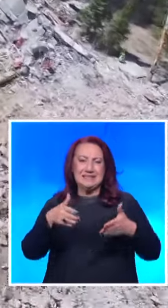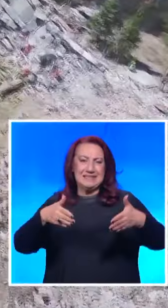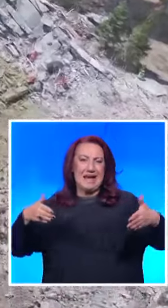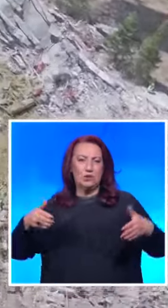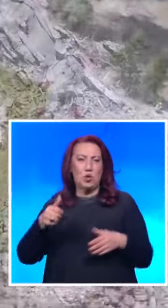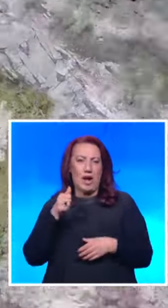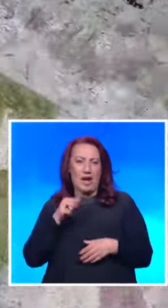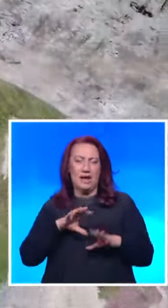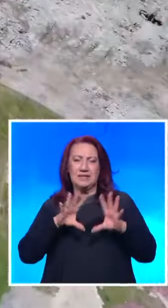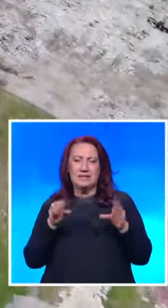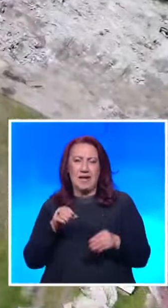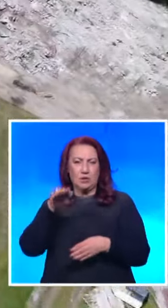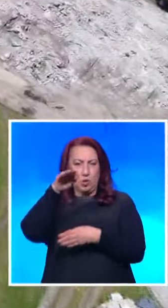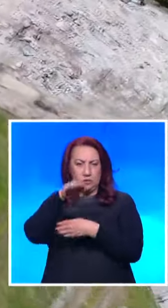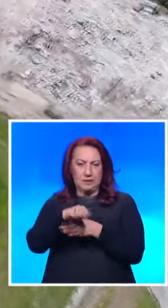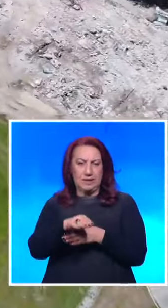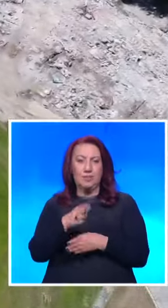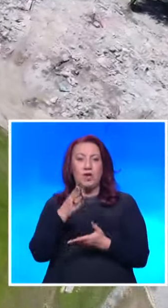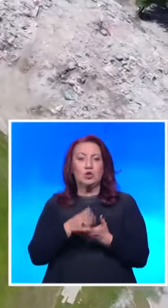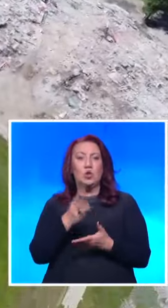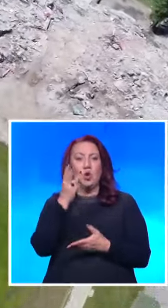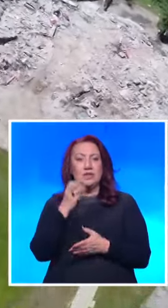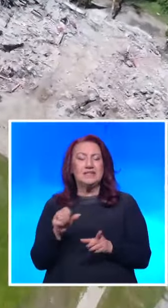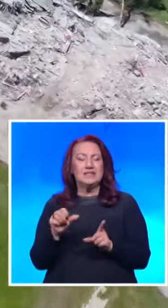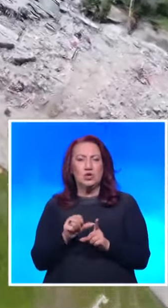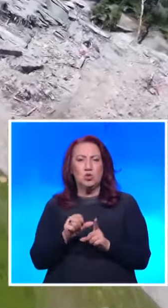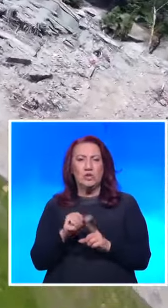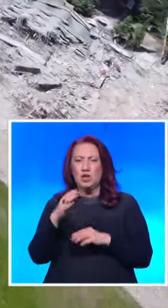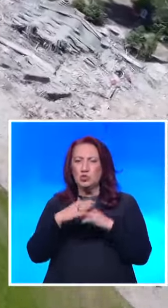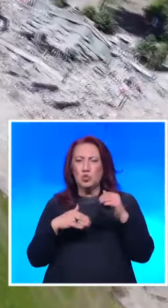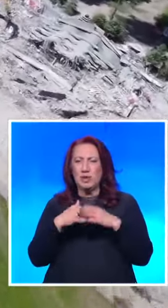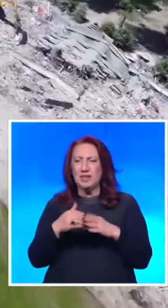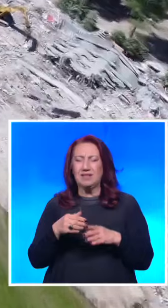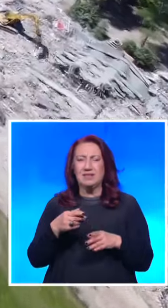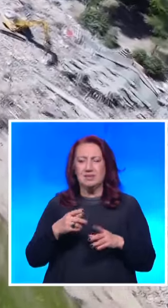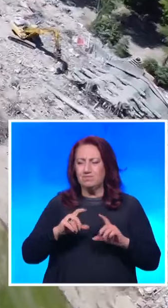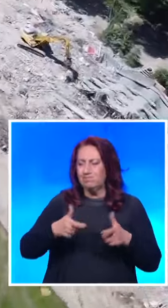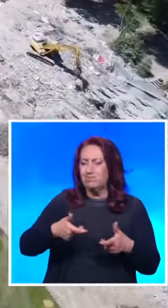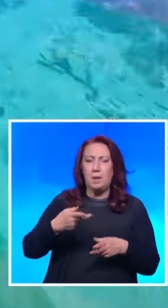До 30 юни целият строителен отпадък трябва да бъде извозен.